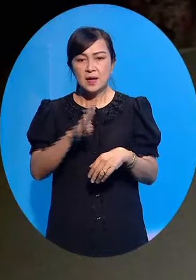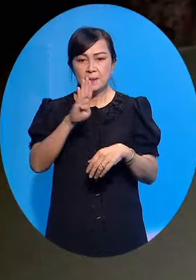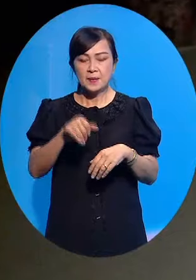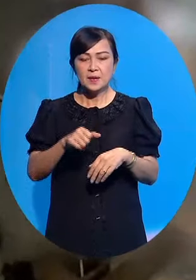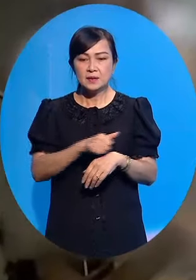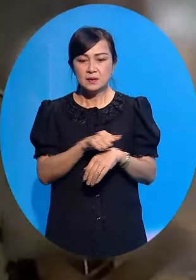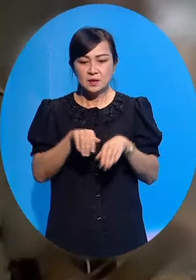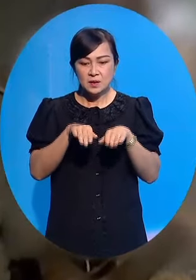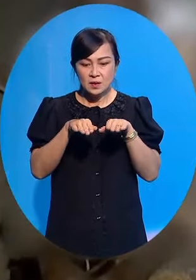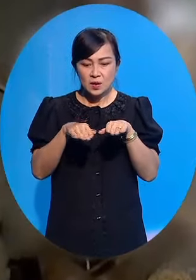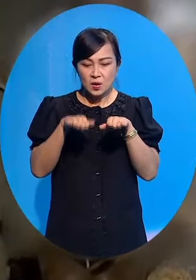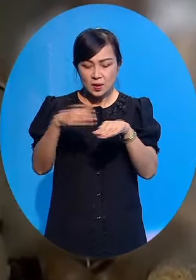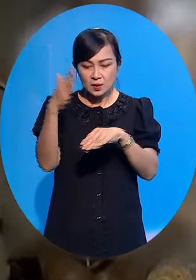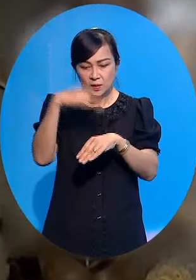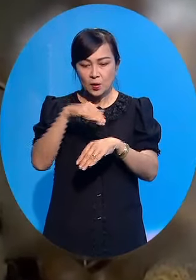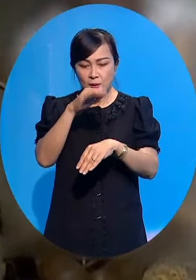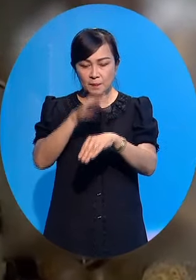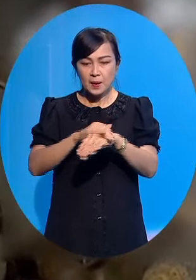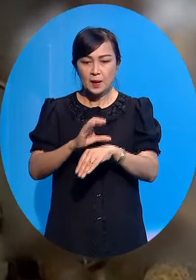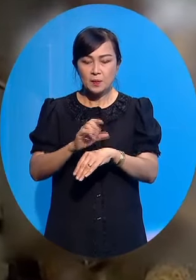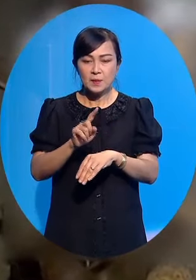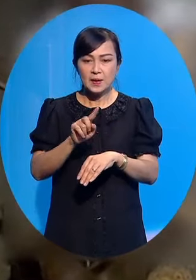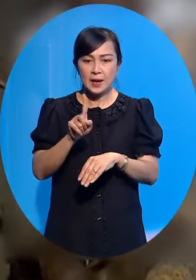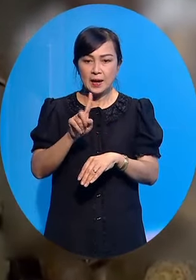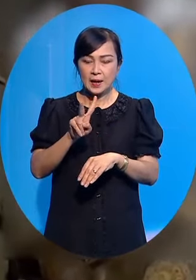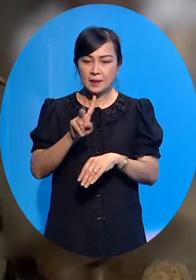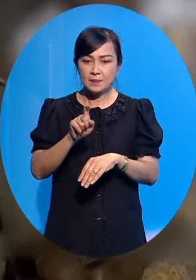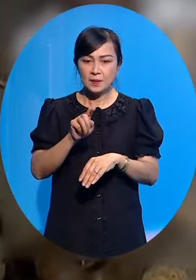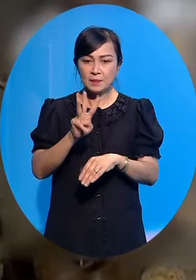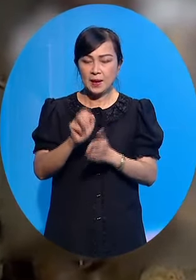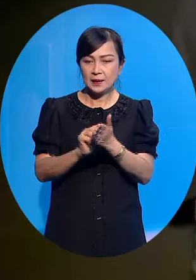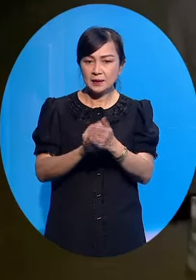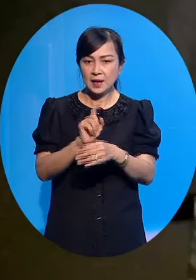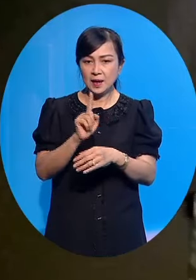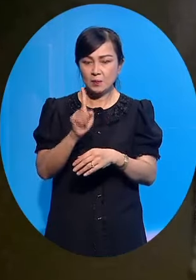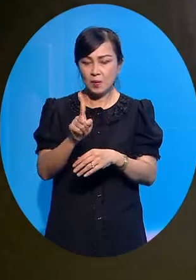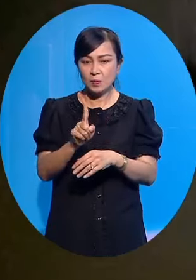tử Hồi giáo cực đoan bắt cóc vào ngày 12 và 13 tháng 1 tại tỉnh Soum khi họ đang đi tìm thức ăn. Burkina Faso